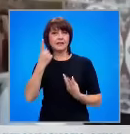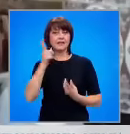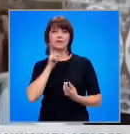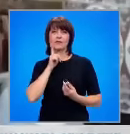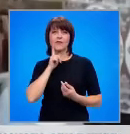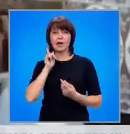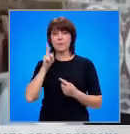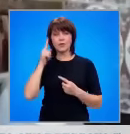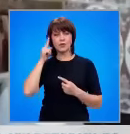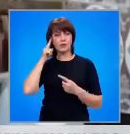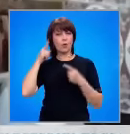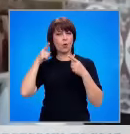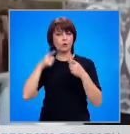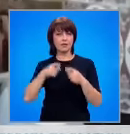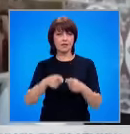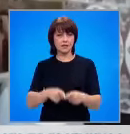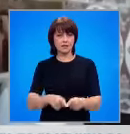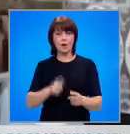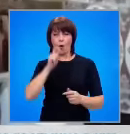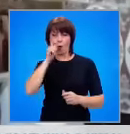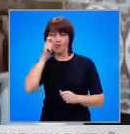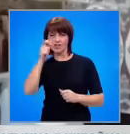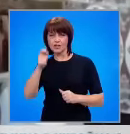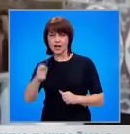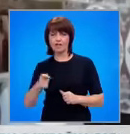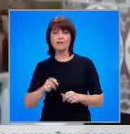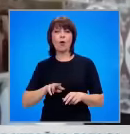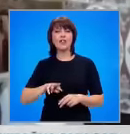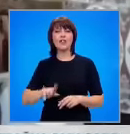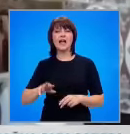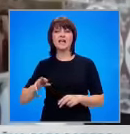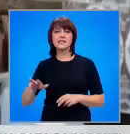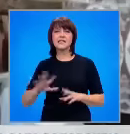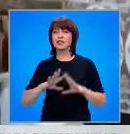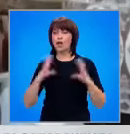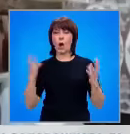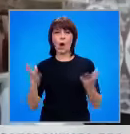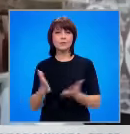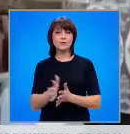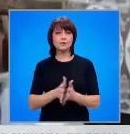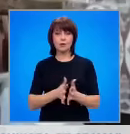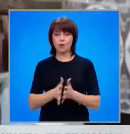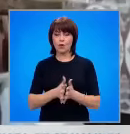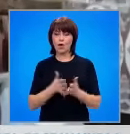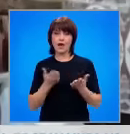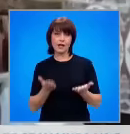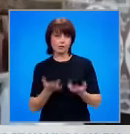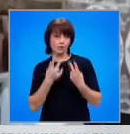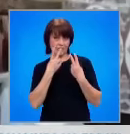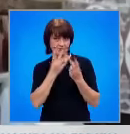да концентрира в себе си лоялността на толкова много различни общности от хора. И все пак това изглежда е